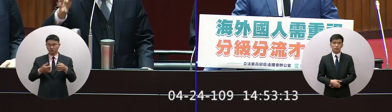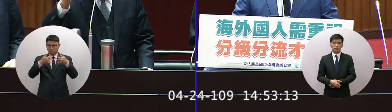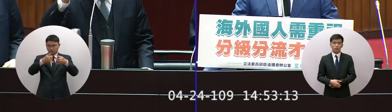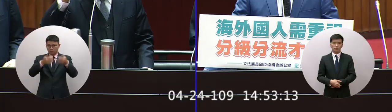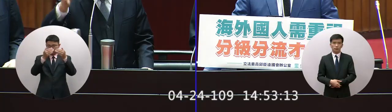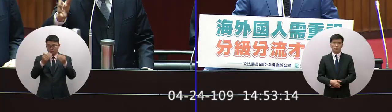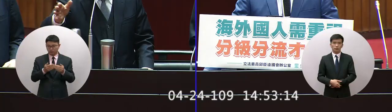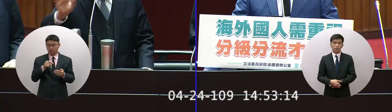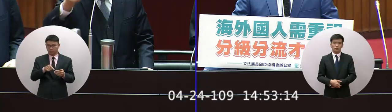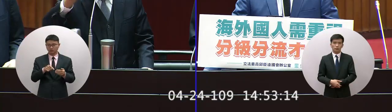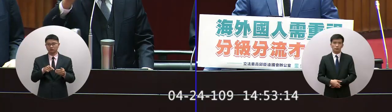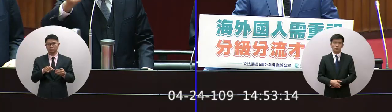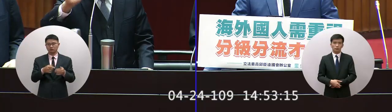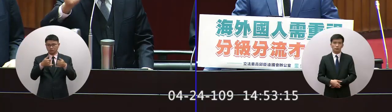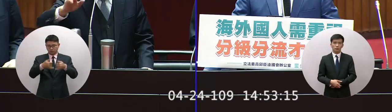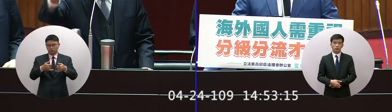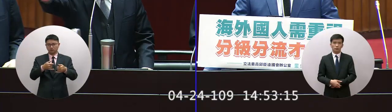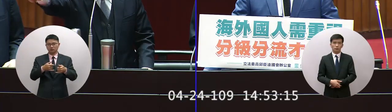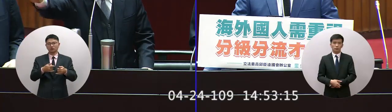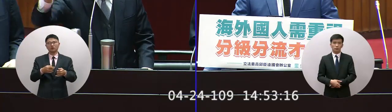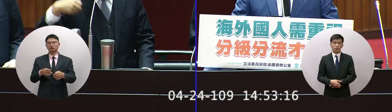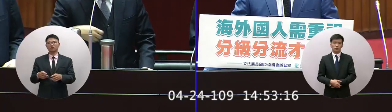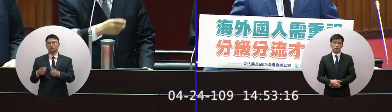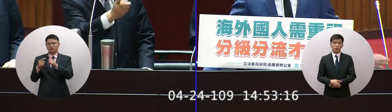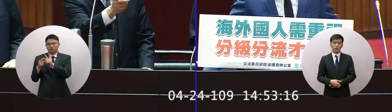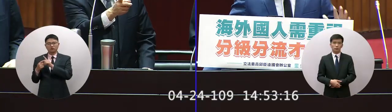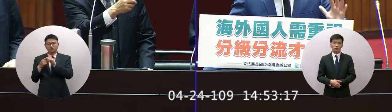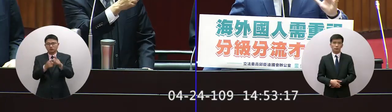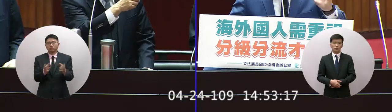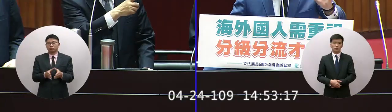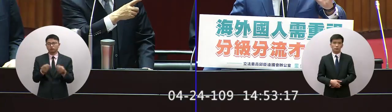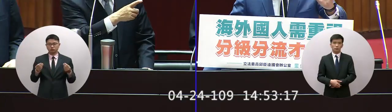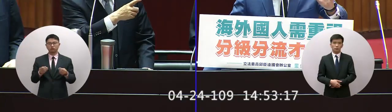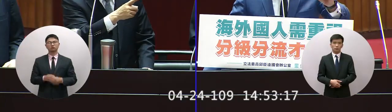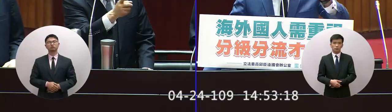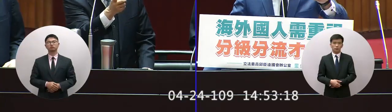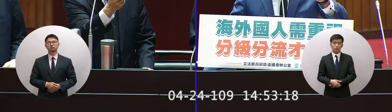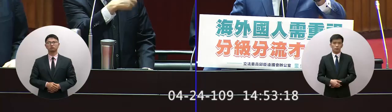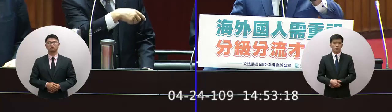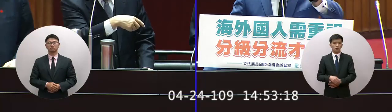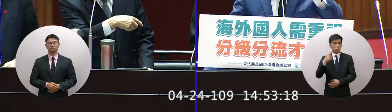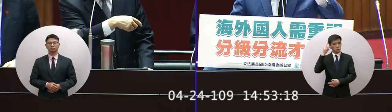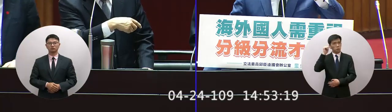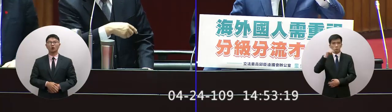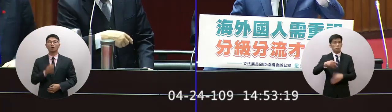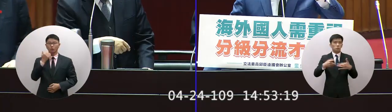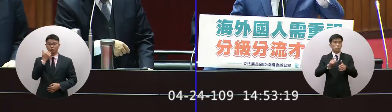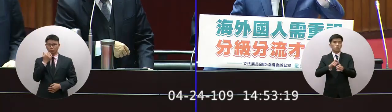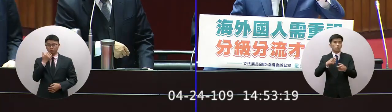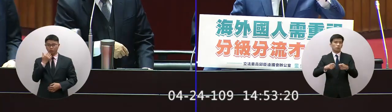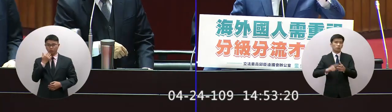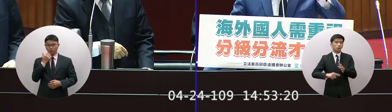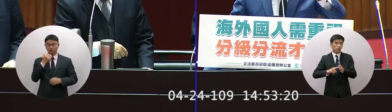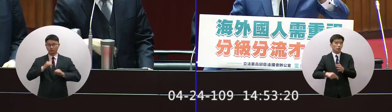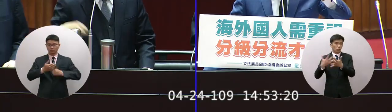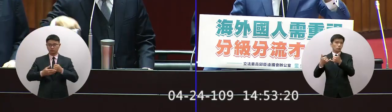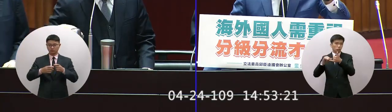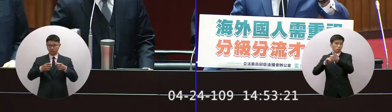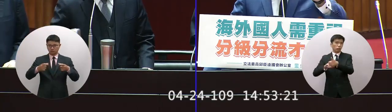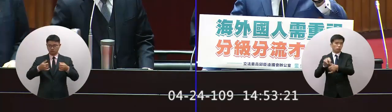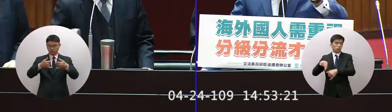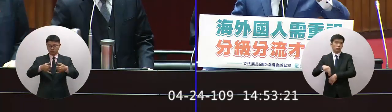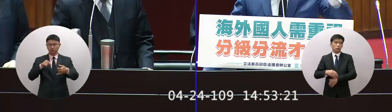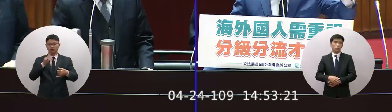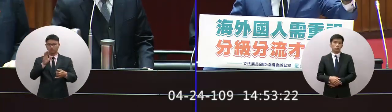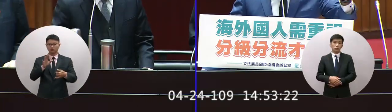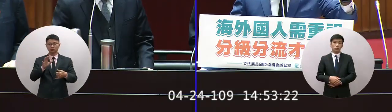只认。健保卡不认人呐、啊，所以你只要你 所以我起码这个就简单的呀、啊，因为你因为起码拢透过网络订购嘛，而